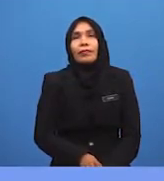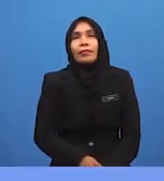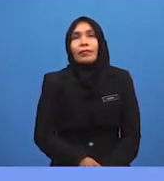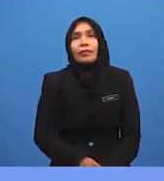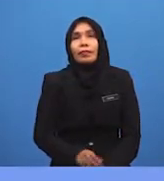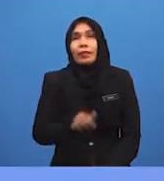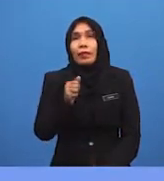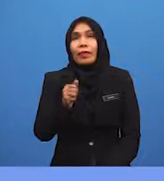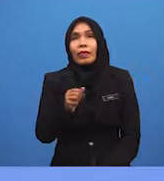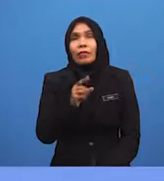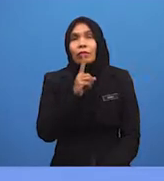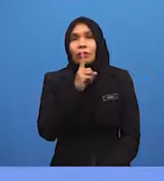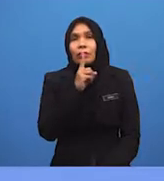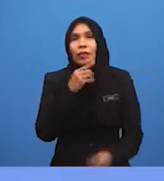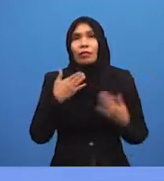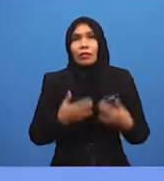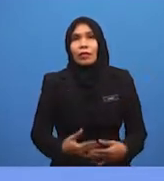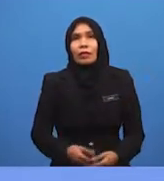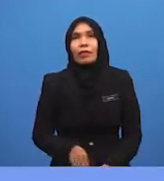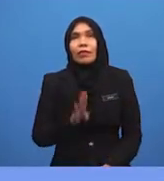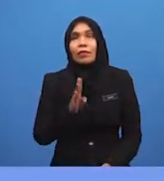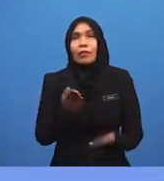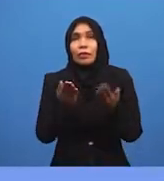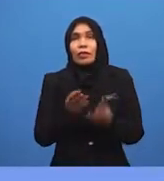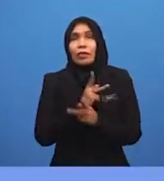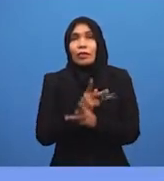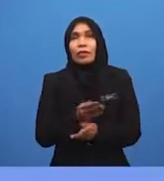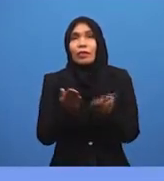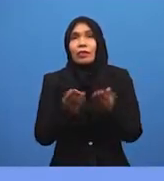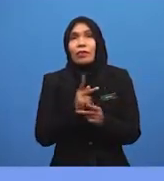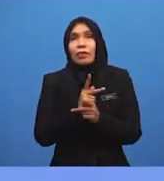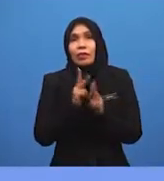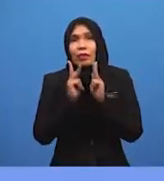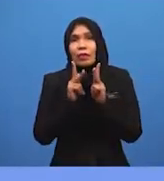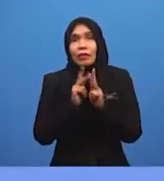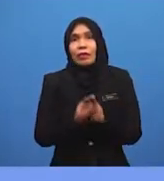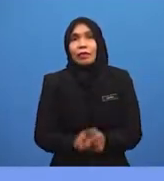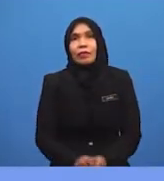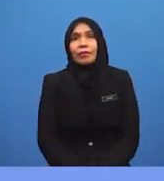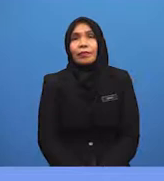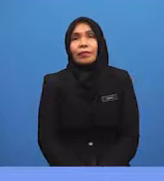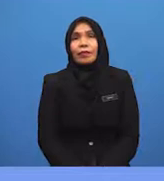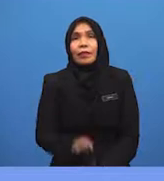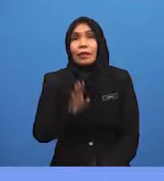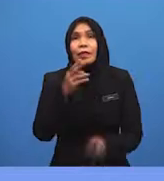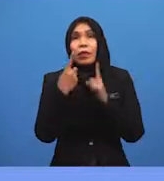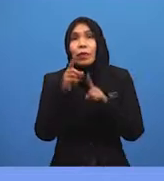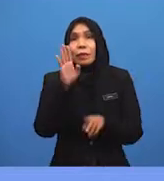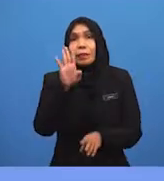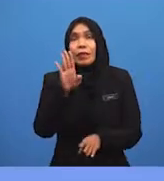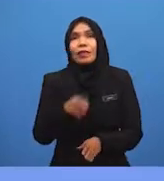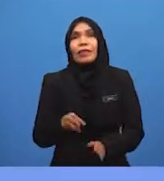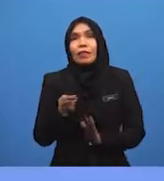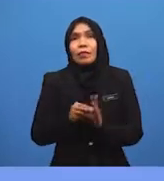Mengucapkan terima kasih kepada pakcik kantin. Ya, betul murid-murid. Jawapannya B.